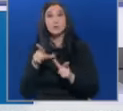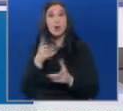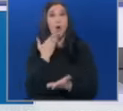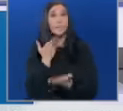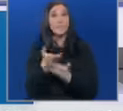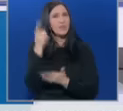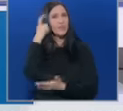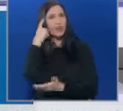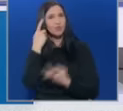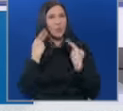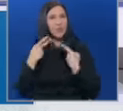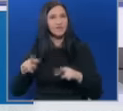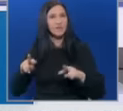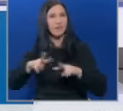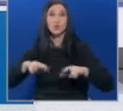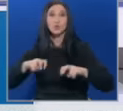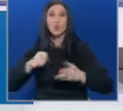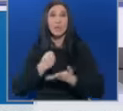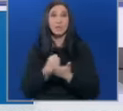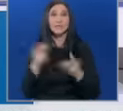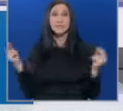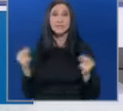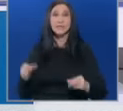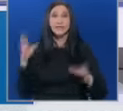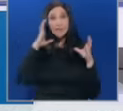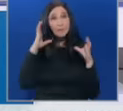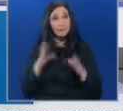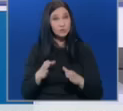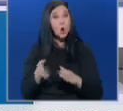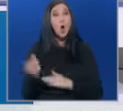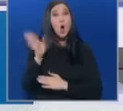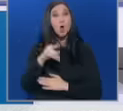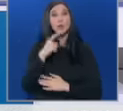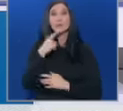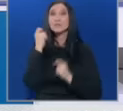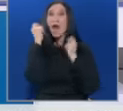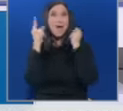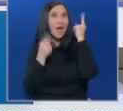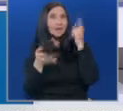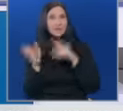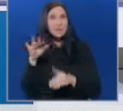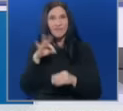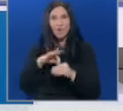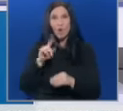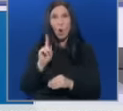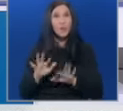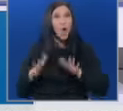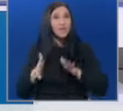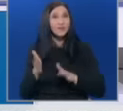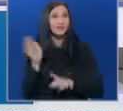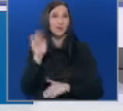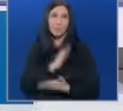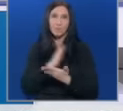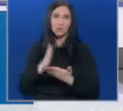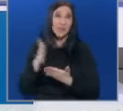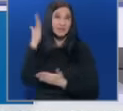обяви намерението си да върне проучвателния мандат за съставяне на правителство. Още за реакциите след вота, който едва ли ще е